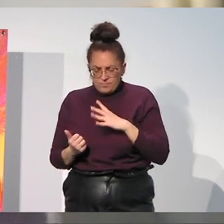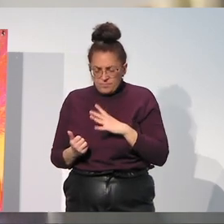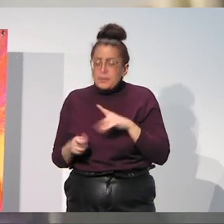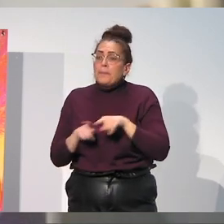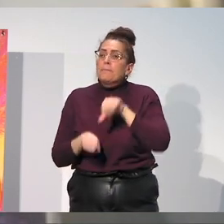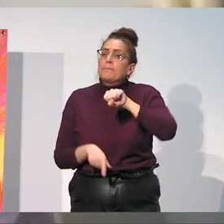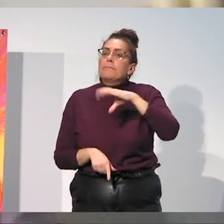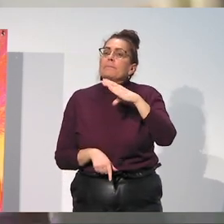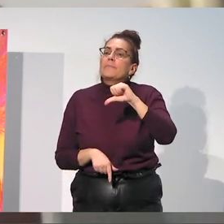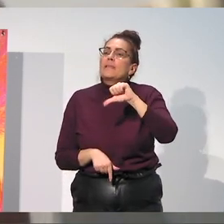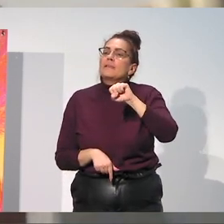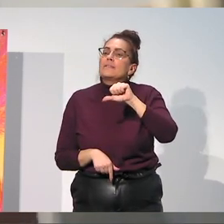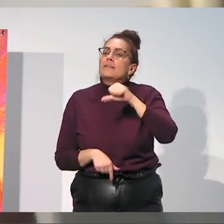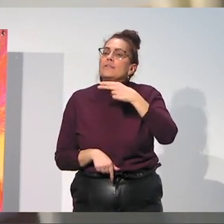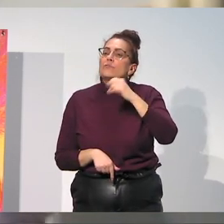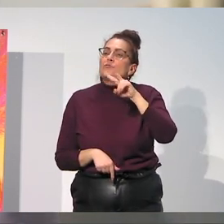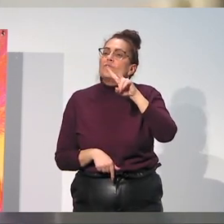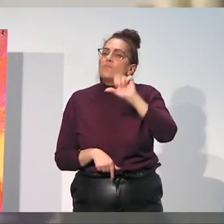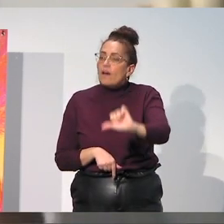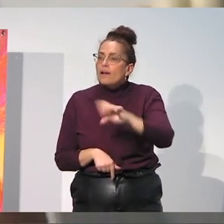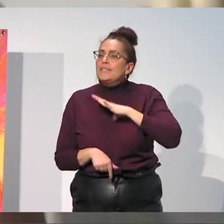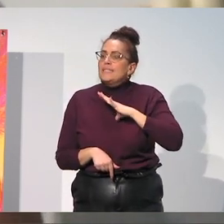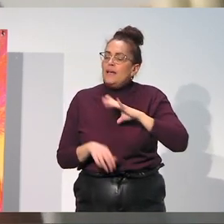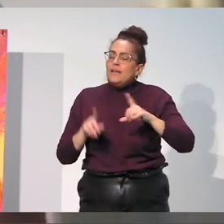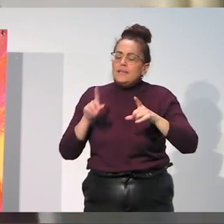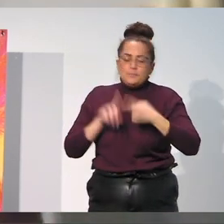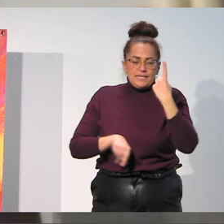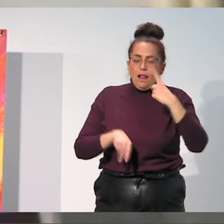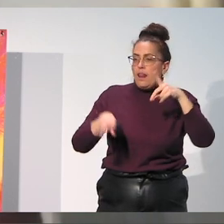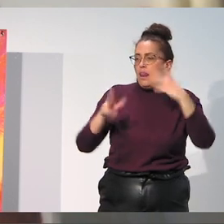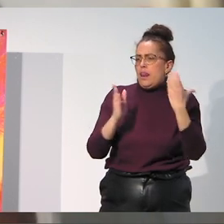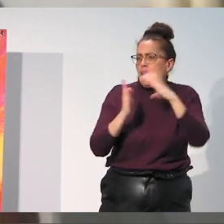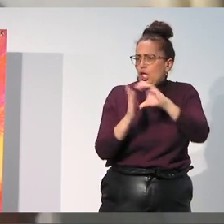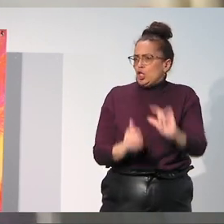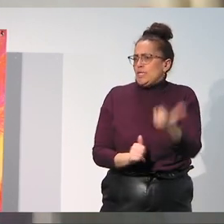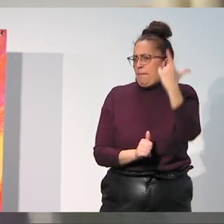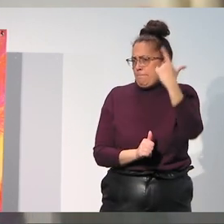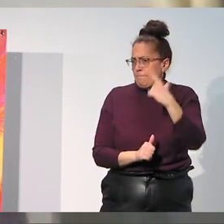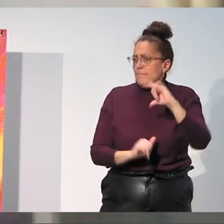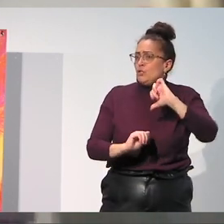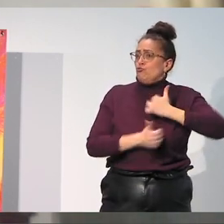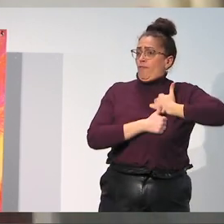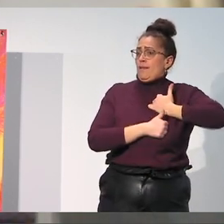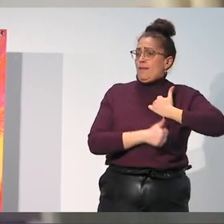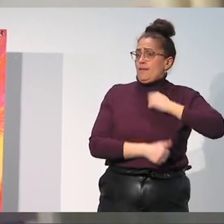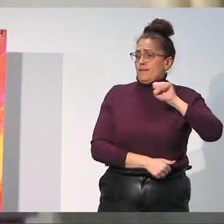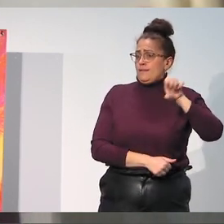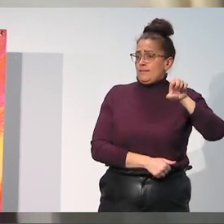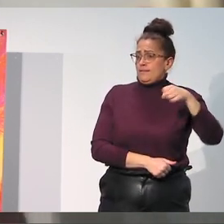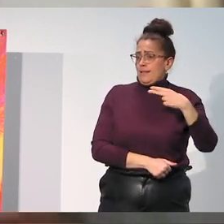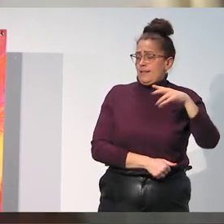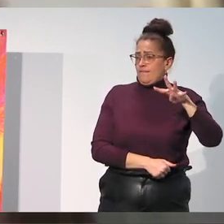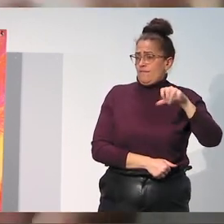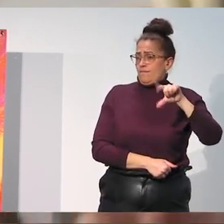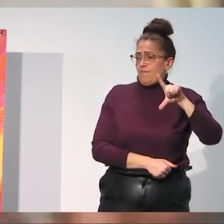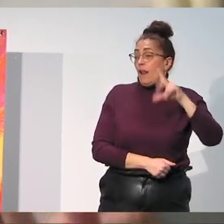Casanova, un chapitre qu'on appelle « Le chevalier de Sengal », dans lequel il raconte une scène que Casanova n'a jamais vécu dans un théâtre italien,